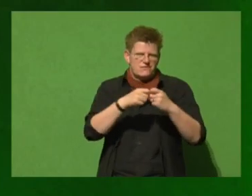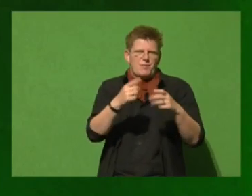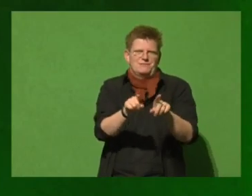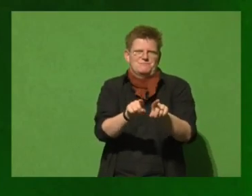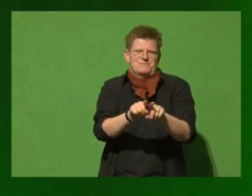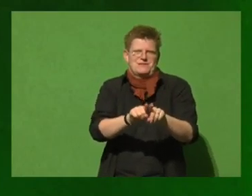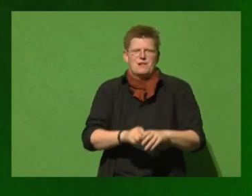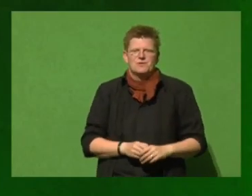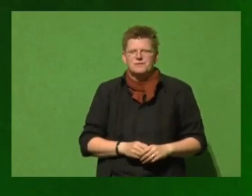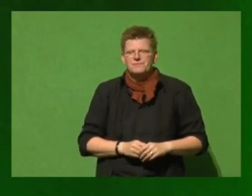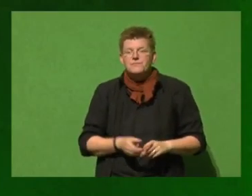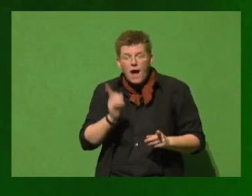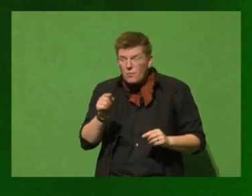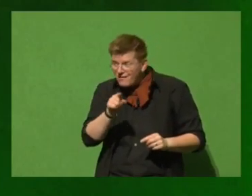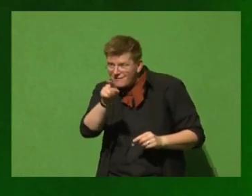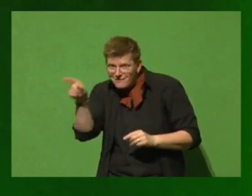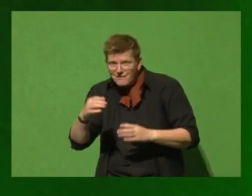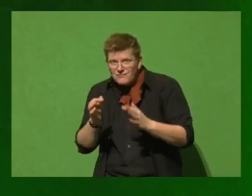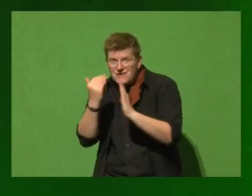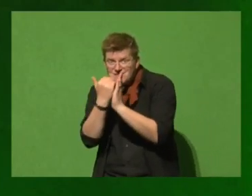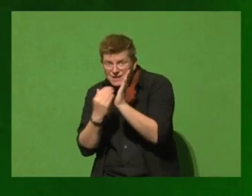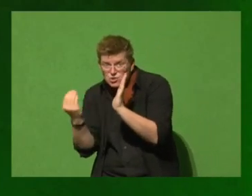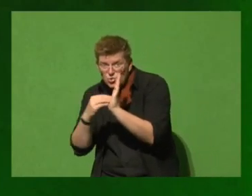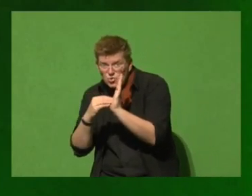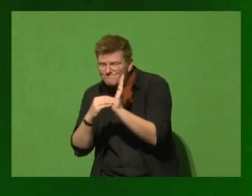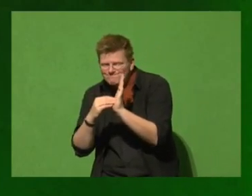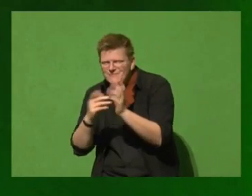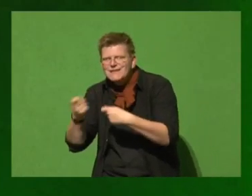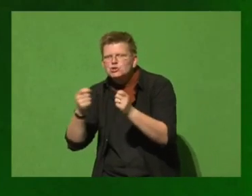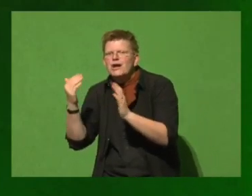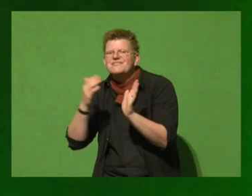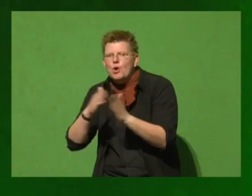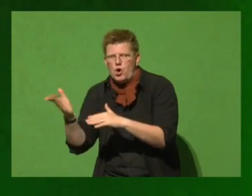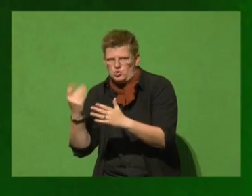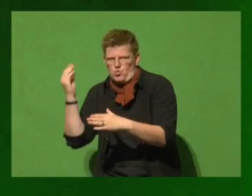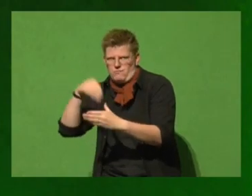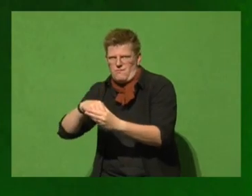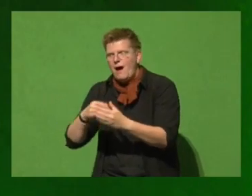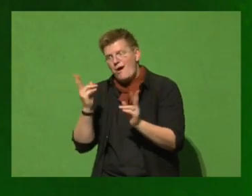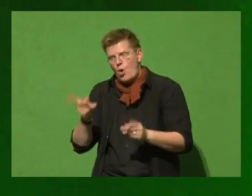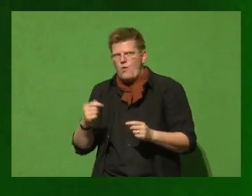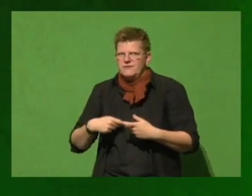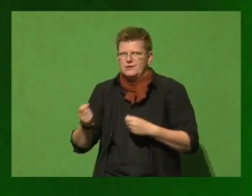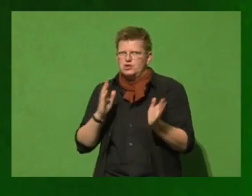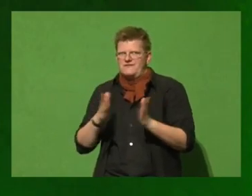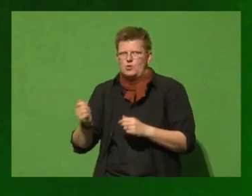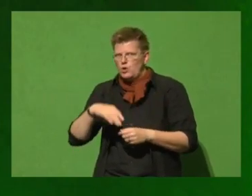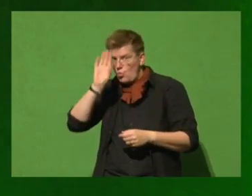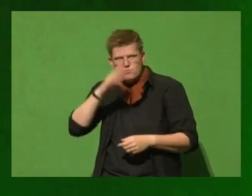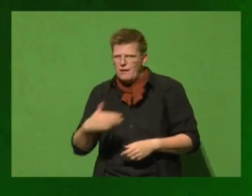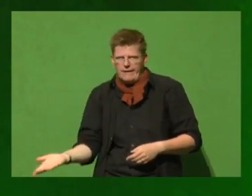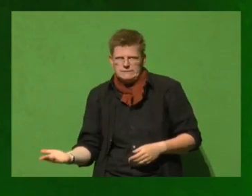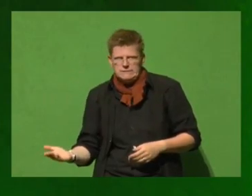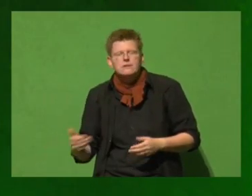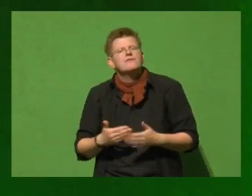sondern meistens in der Geschäftsordnung, die keiner kennt. Wir möchten jetzt sozusagen die Satzung, da wo es ja eh schon drin steht, dass wir keine Fristen